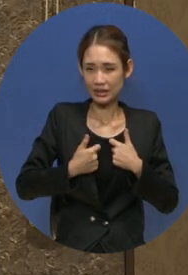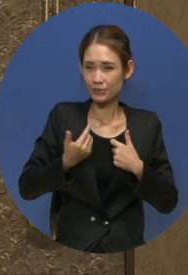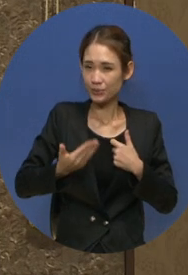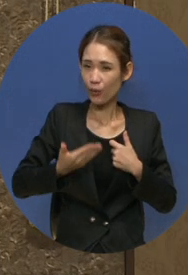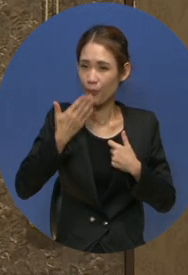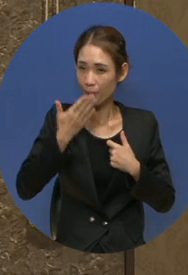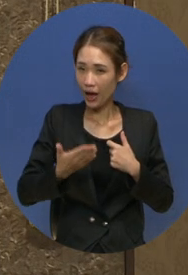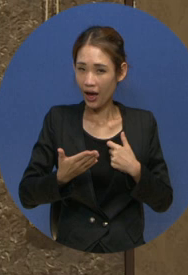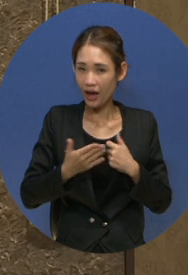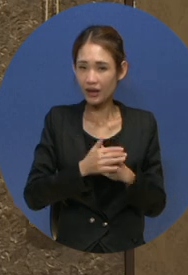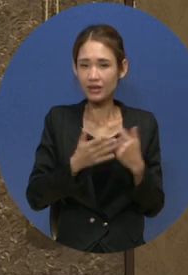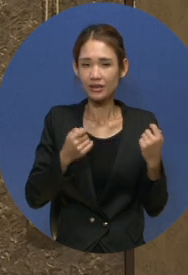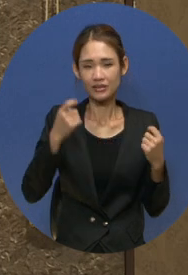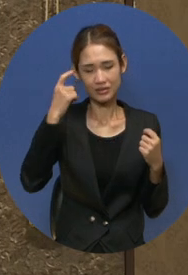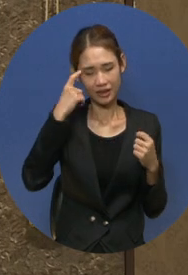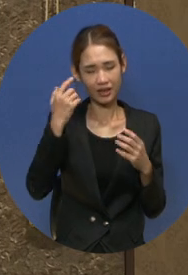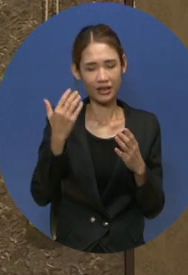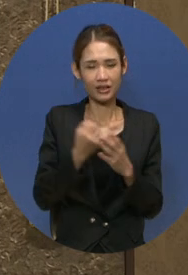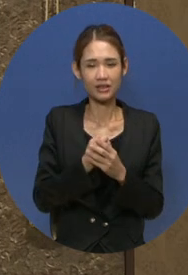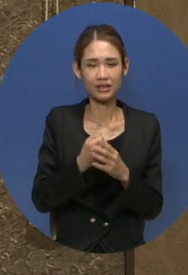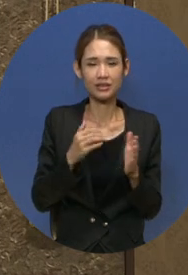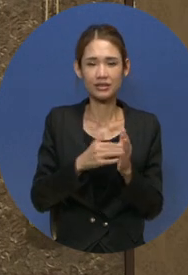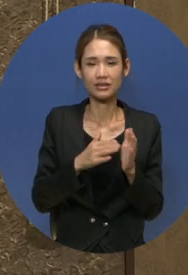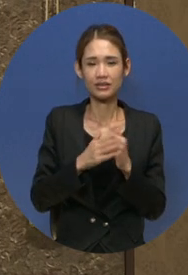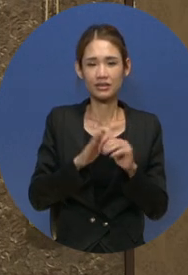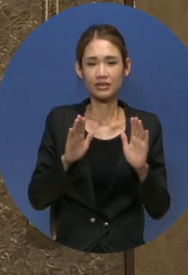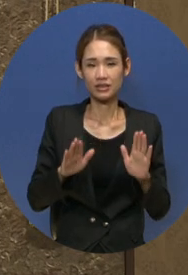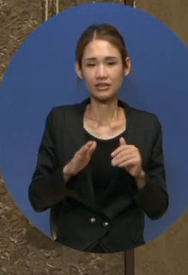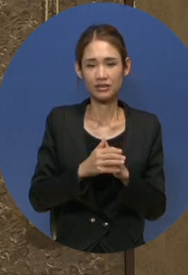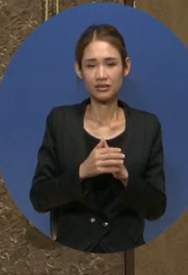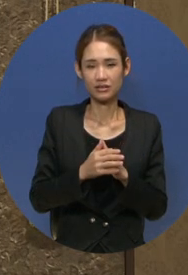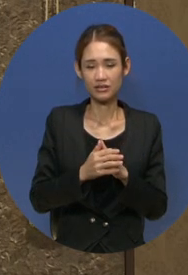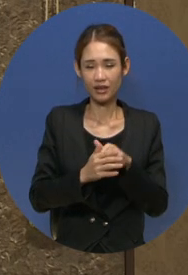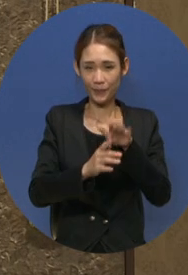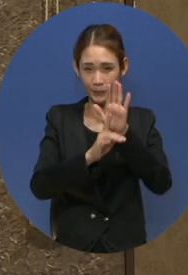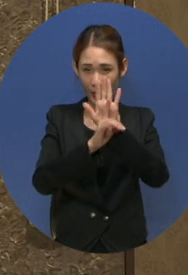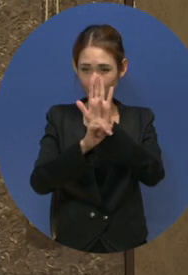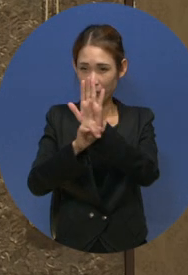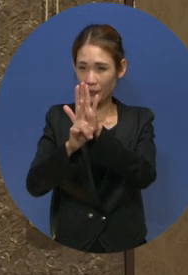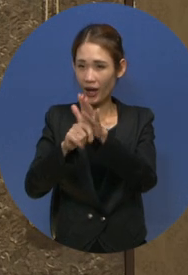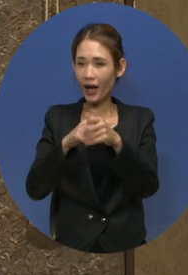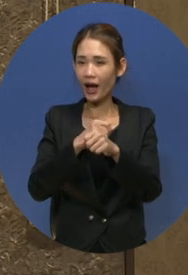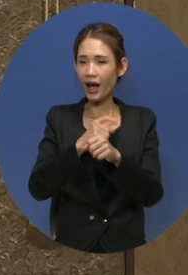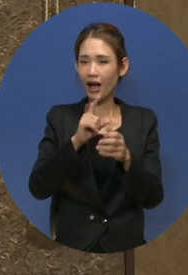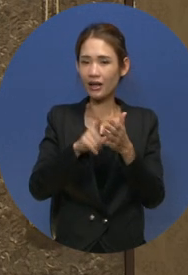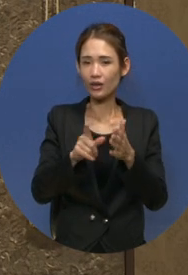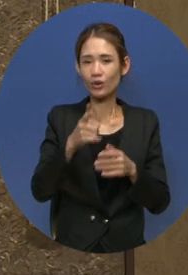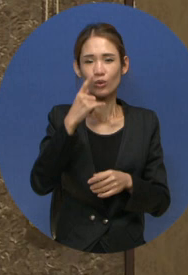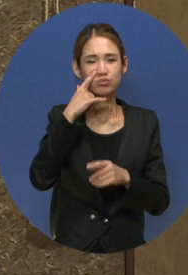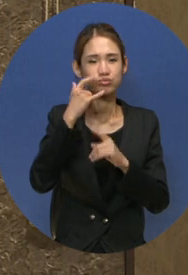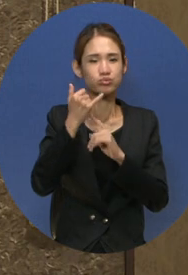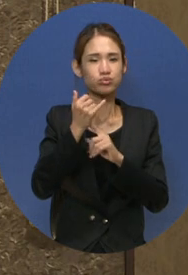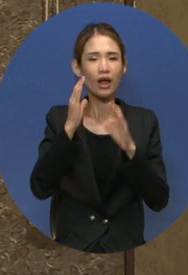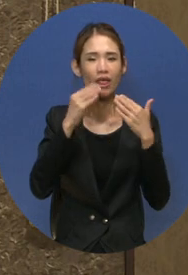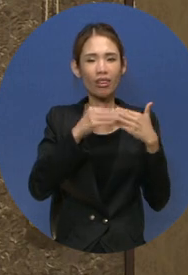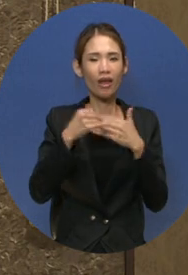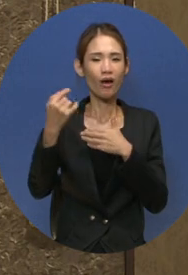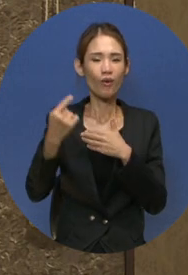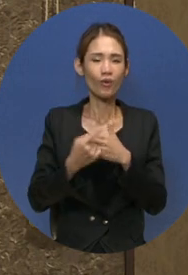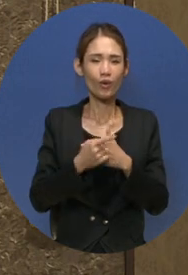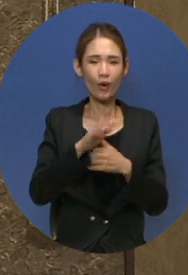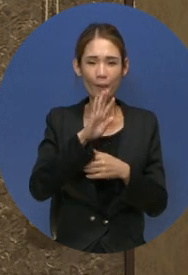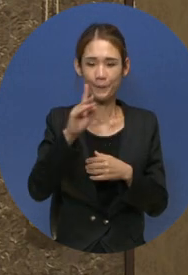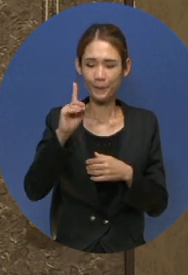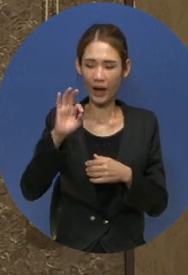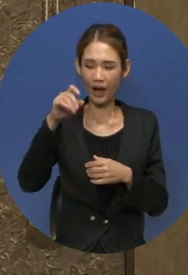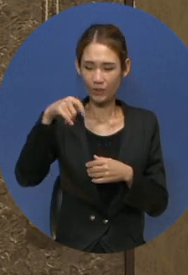있구나 그런 생각을 하게 됐고요. 요번에 그 전시 할 때 어떤 부모님이 애들 데리고 오셔가지고